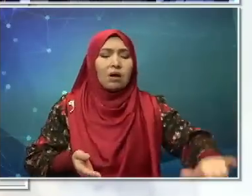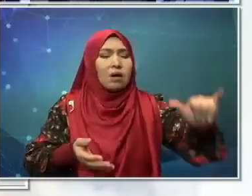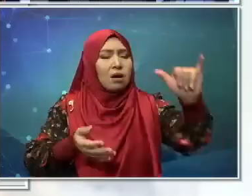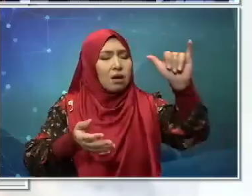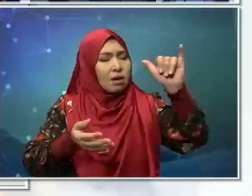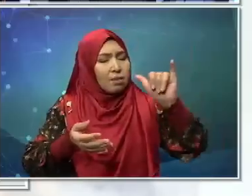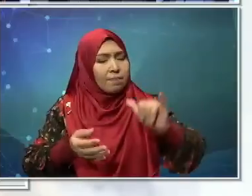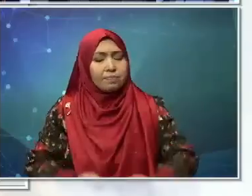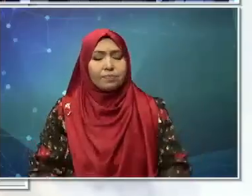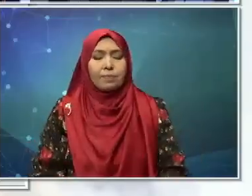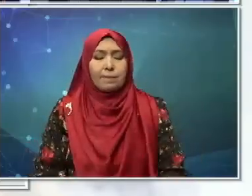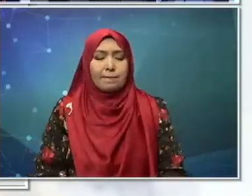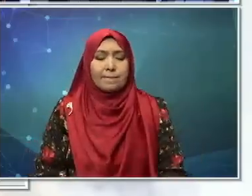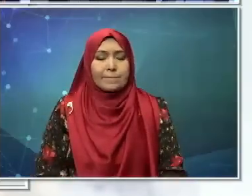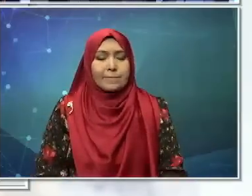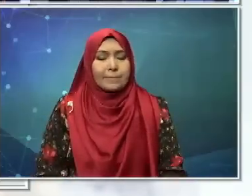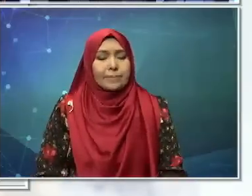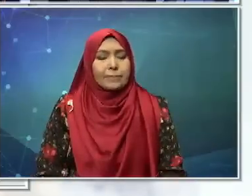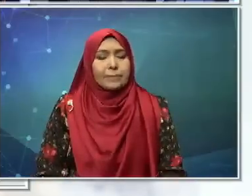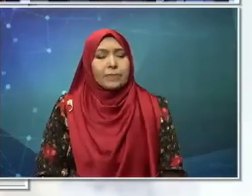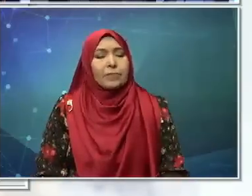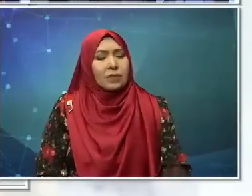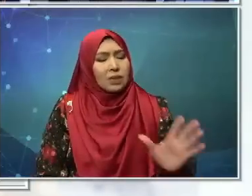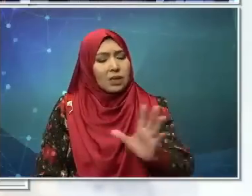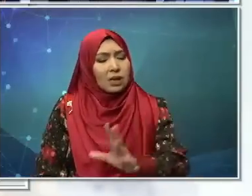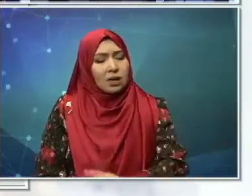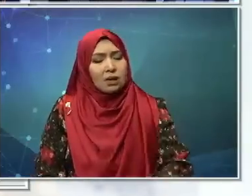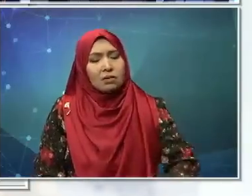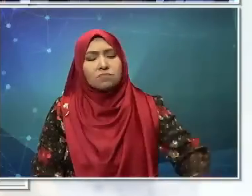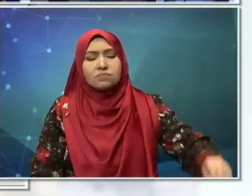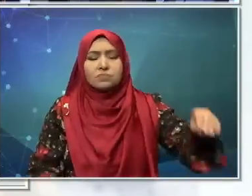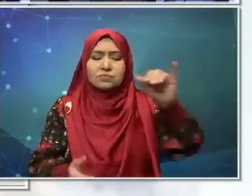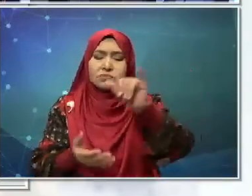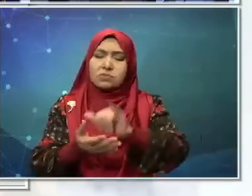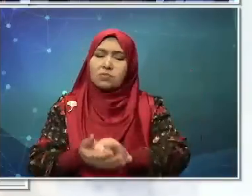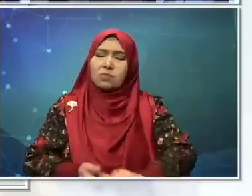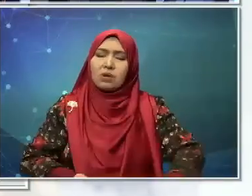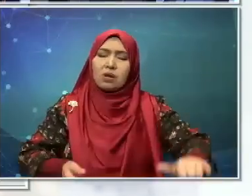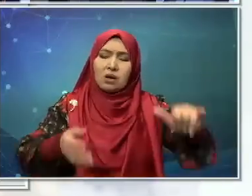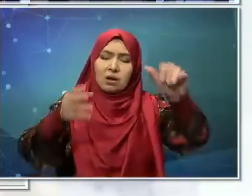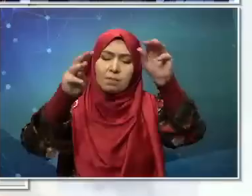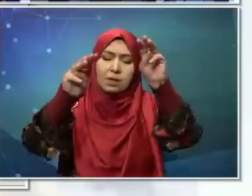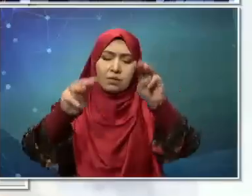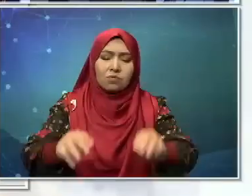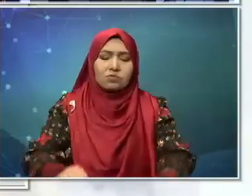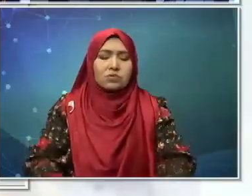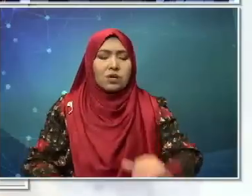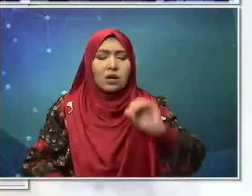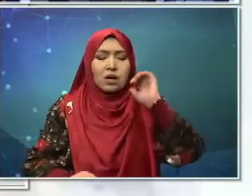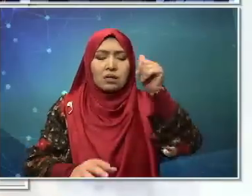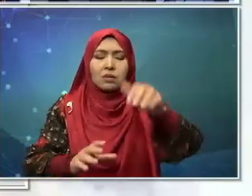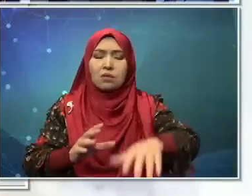take a e-cash adik atuh oh